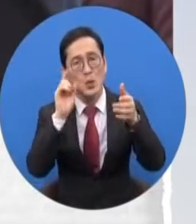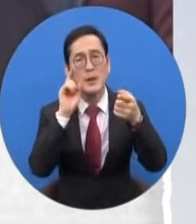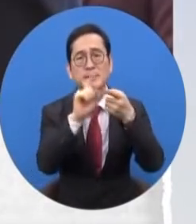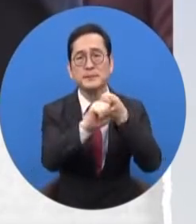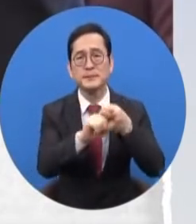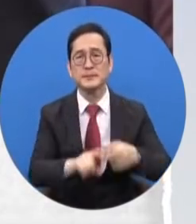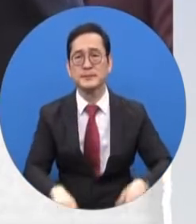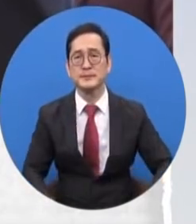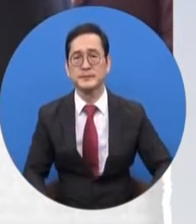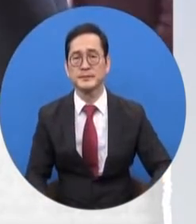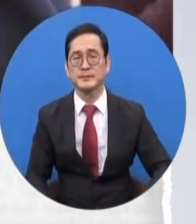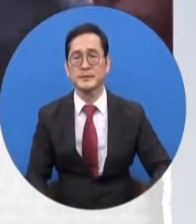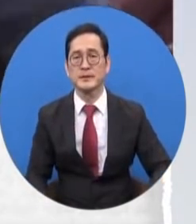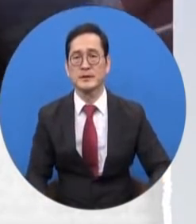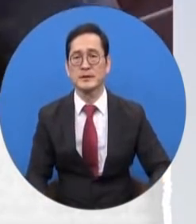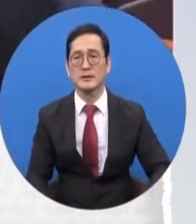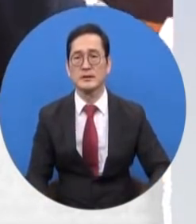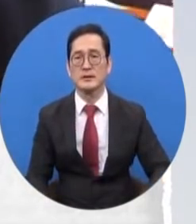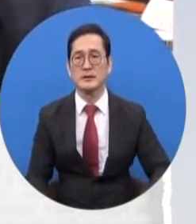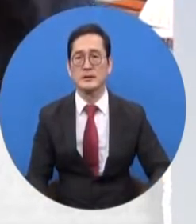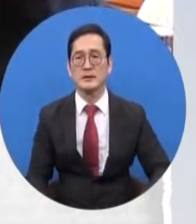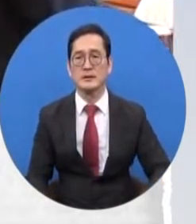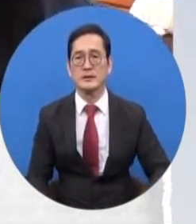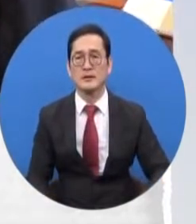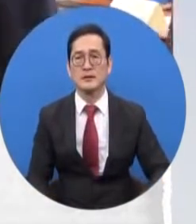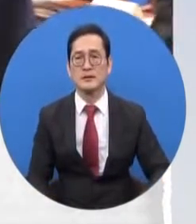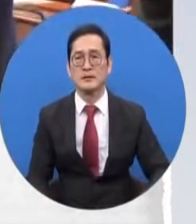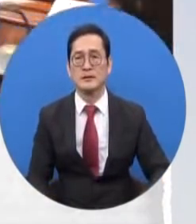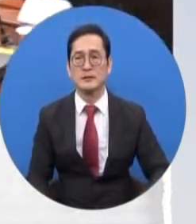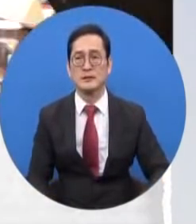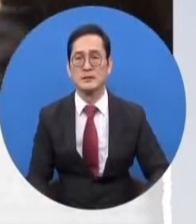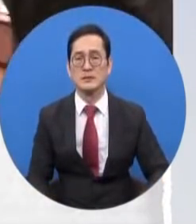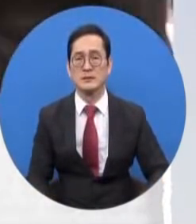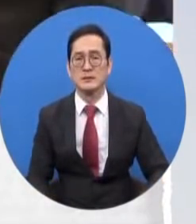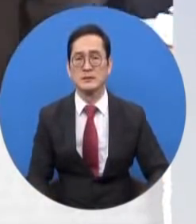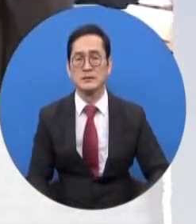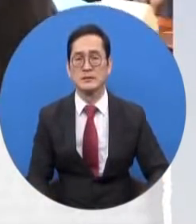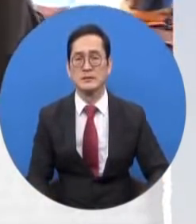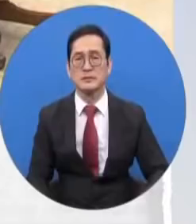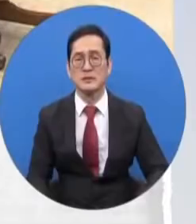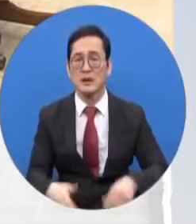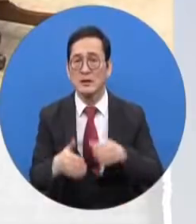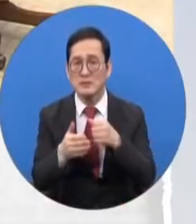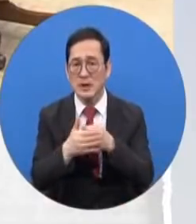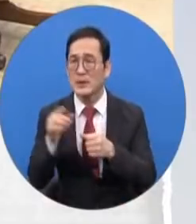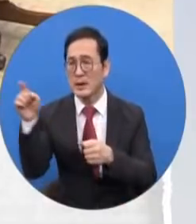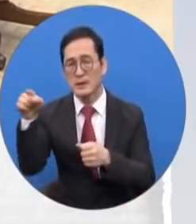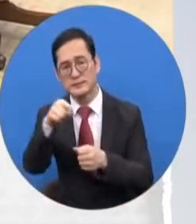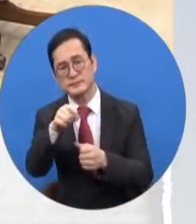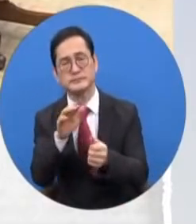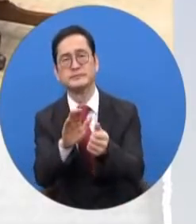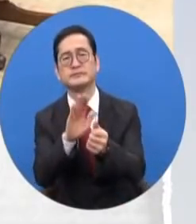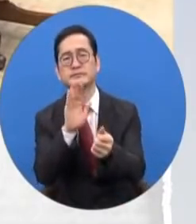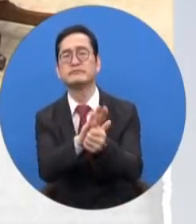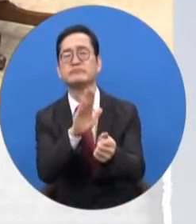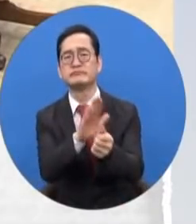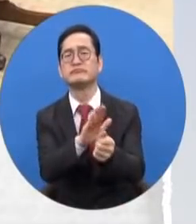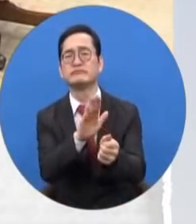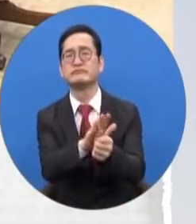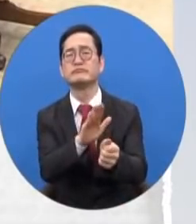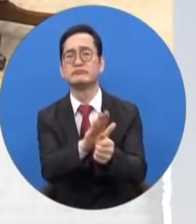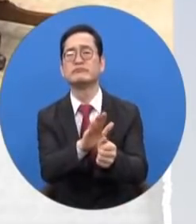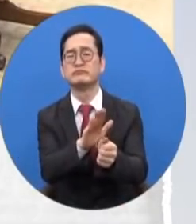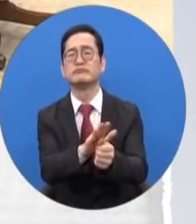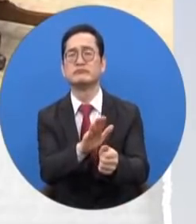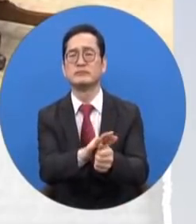저는 현재 있는 청와대가 집을 잘 지을 수 있고 새로 시작할 수 있도록 많은 갈등의 소지가 되는 부분, 부담이